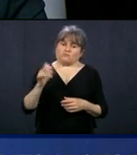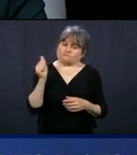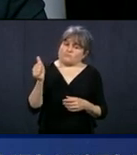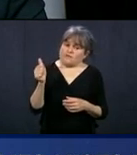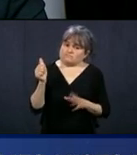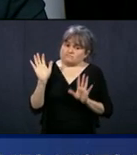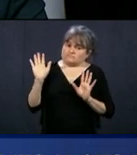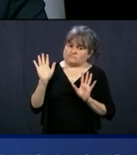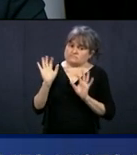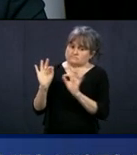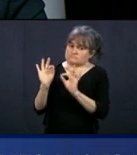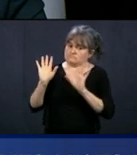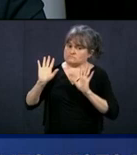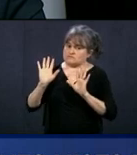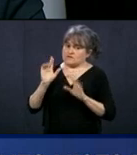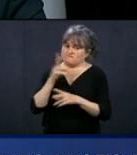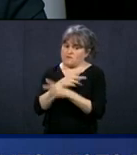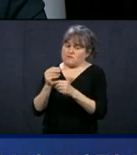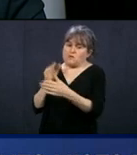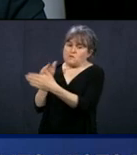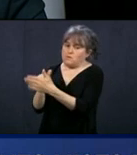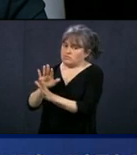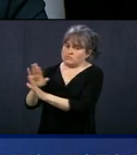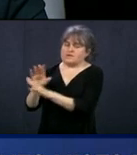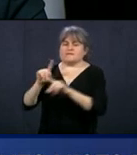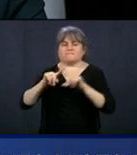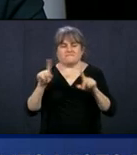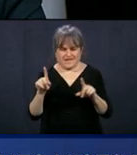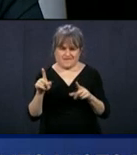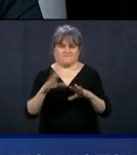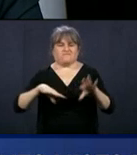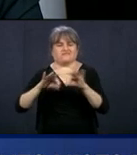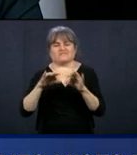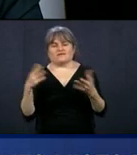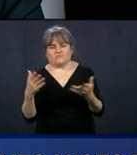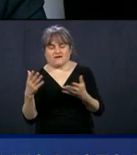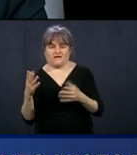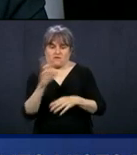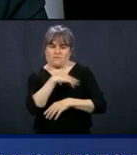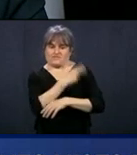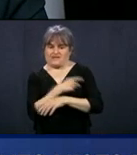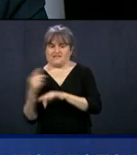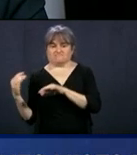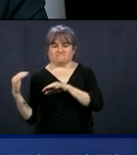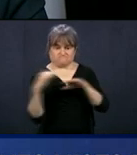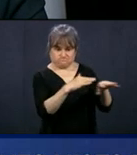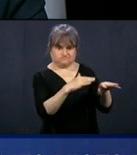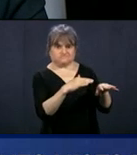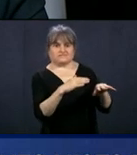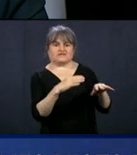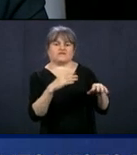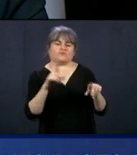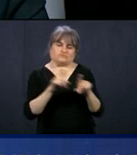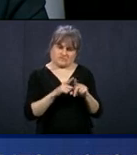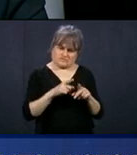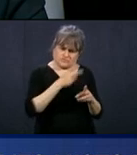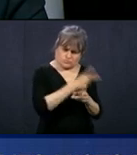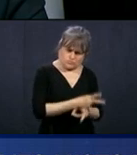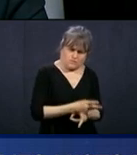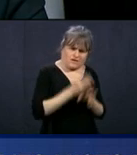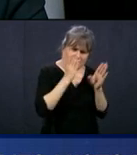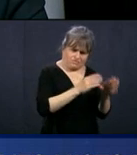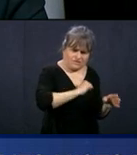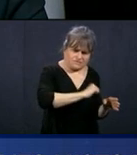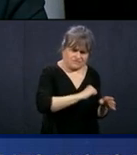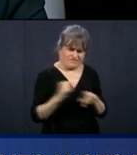les hospitalisations puis la capacité aux soins intensifs. Et puis, le contrôle des outbreaks. Parce que le nombre de cas, si vous dépistez moins,